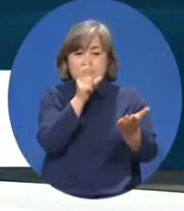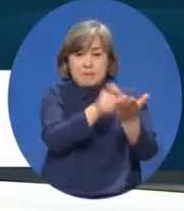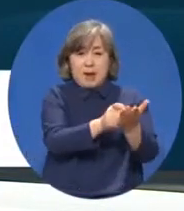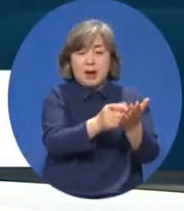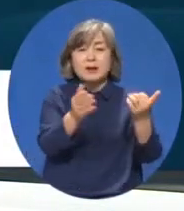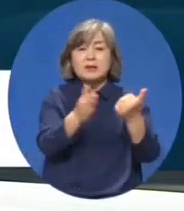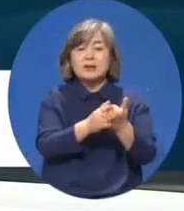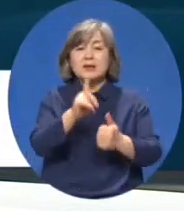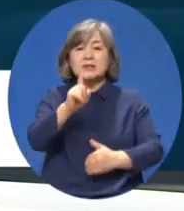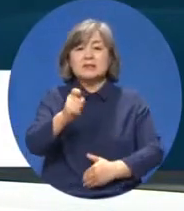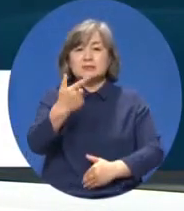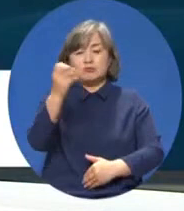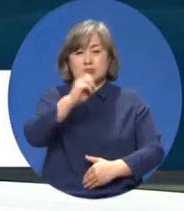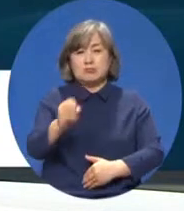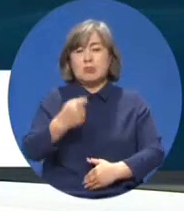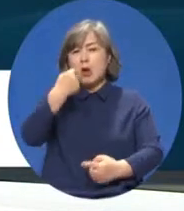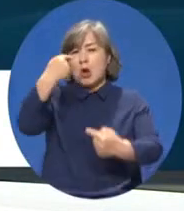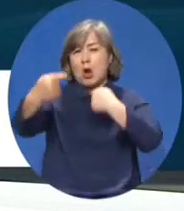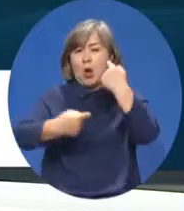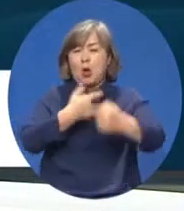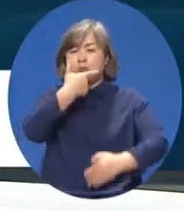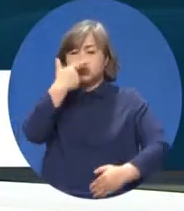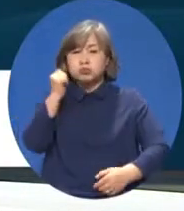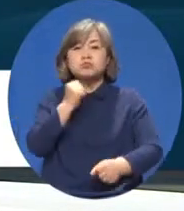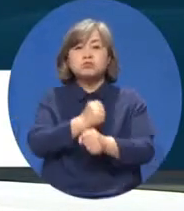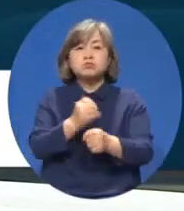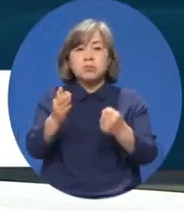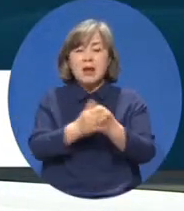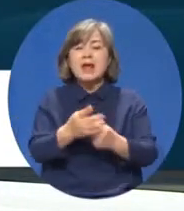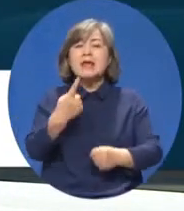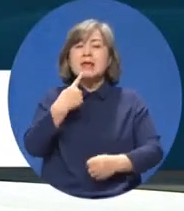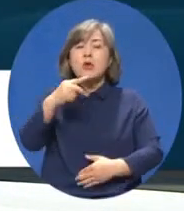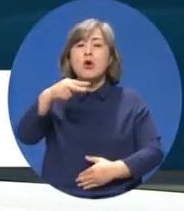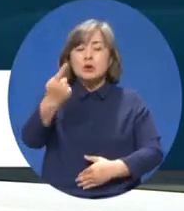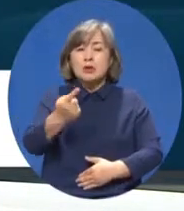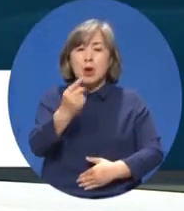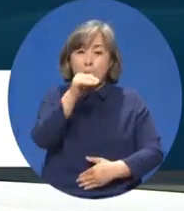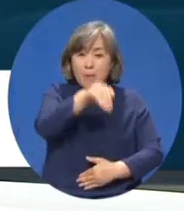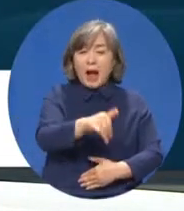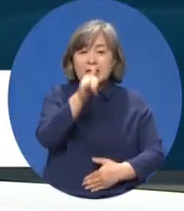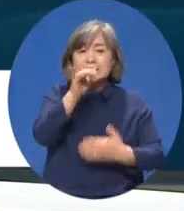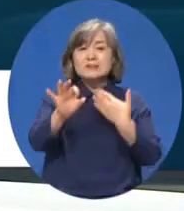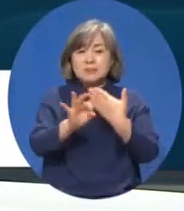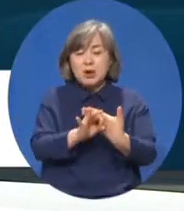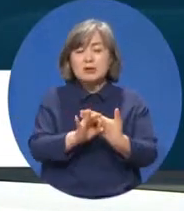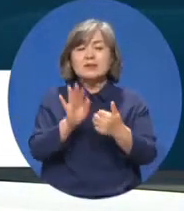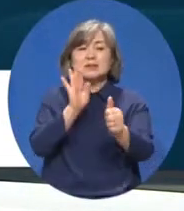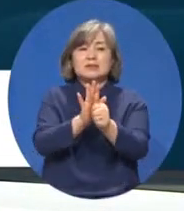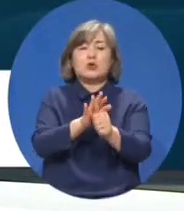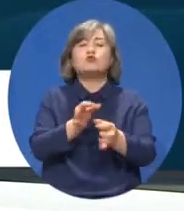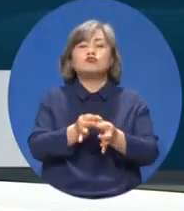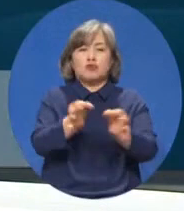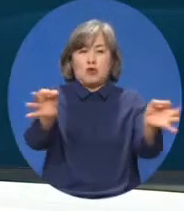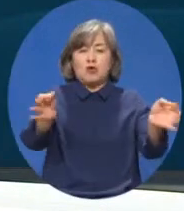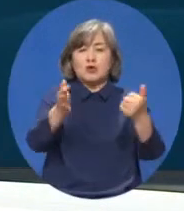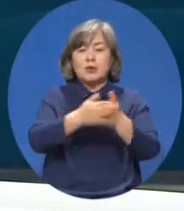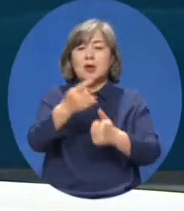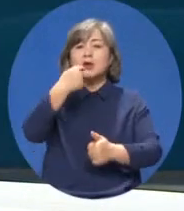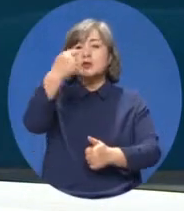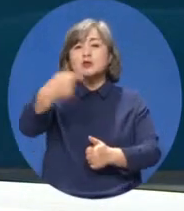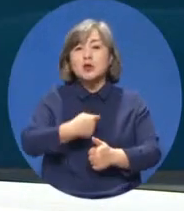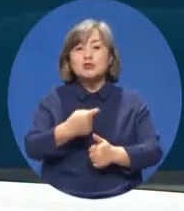배정됐지만 목표의 16%로 접수가 저조하자 단돈 1원이라도 소득이 감소했다면 지원금을 주겠다며 접수